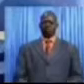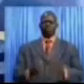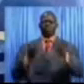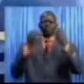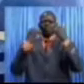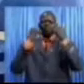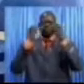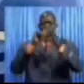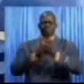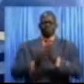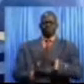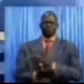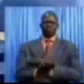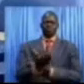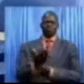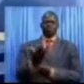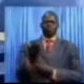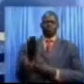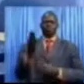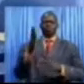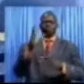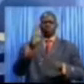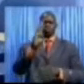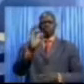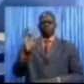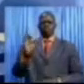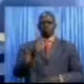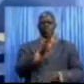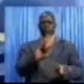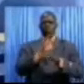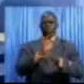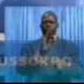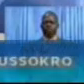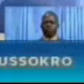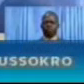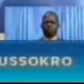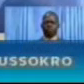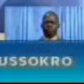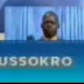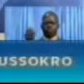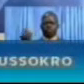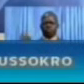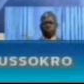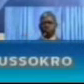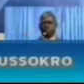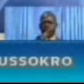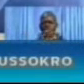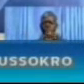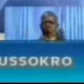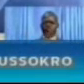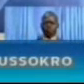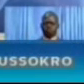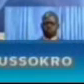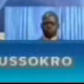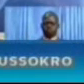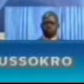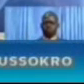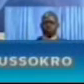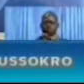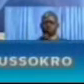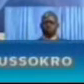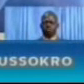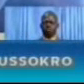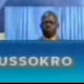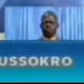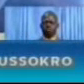L'actualité à la une ce matin, le Burkina et la Côte d'Ivoire plus que jamais liés par la route. Le chemin de fer Abidjan-Tambao